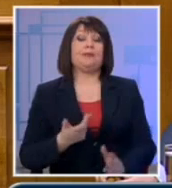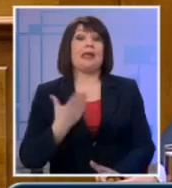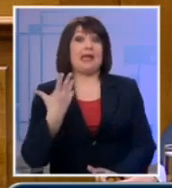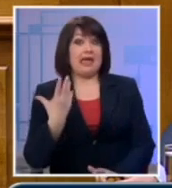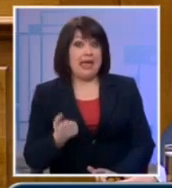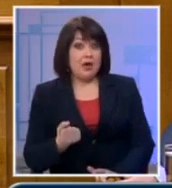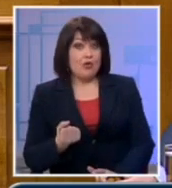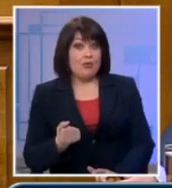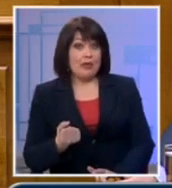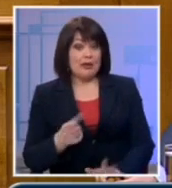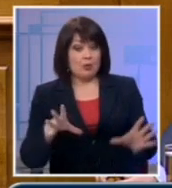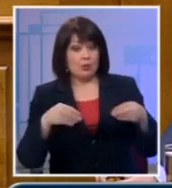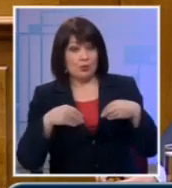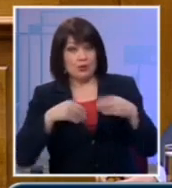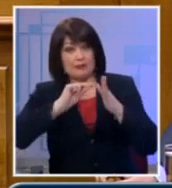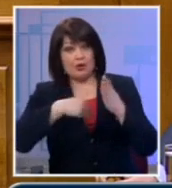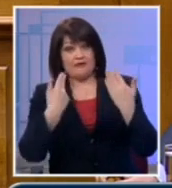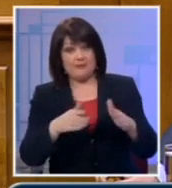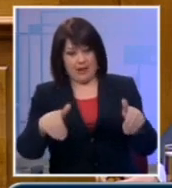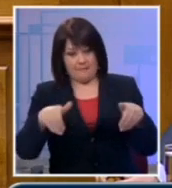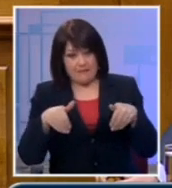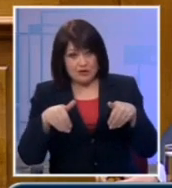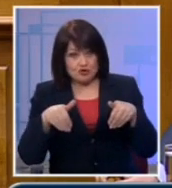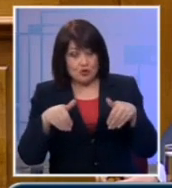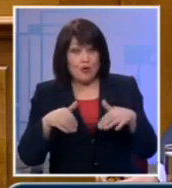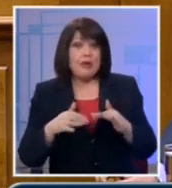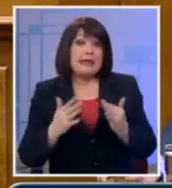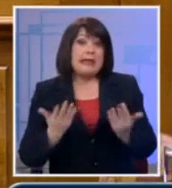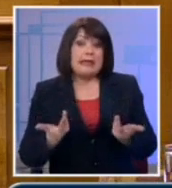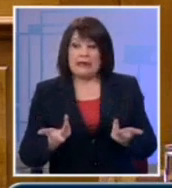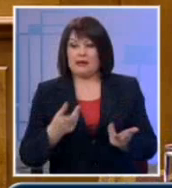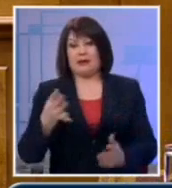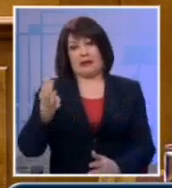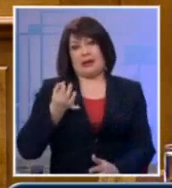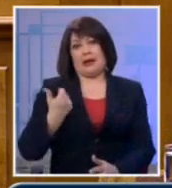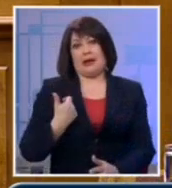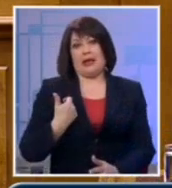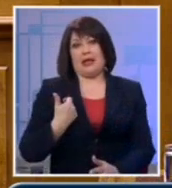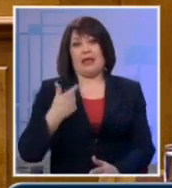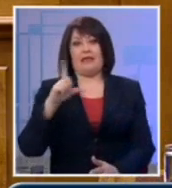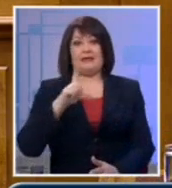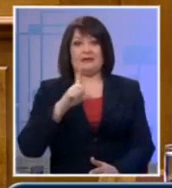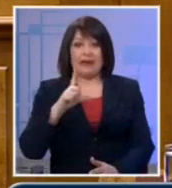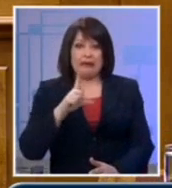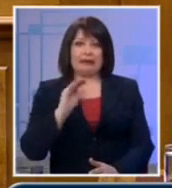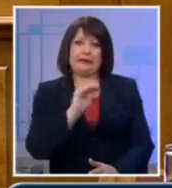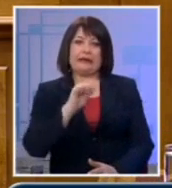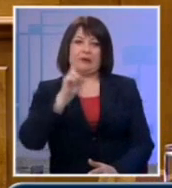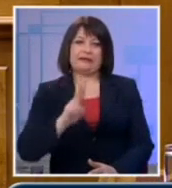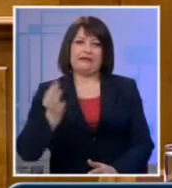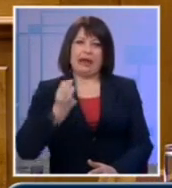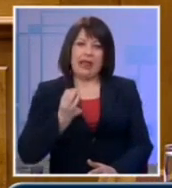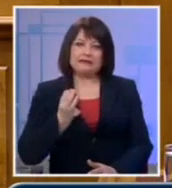ήδη συνθηκολογήσει και υπογράψει μνημόνια, όπως μας λέτε Δευτέρα, Τετάρτη, Παρασκευή,